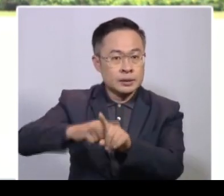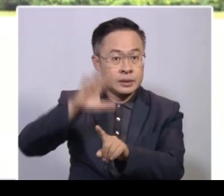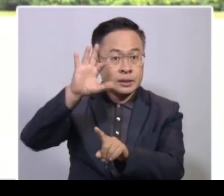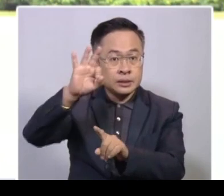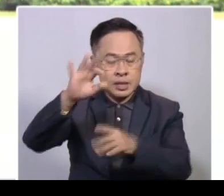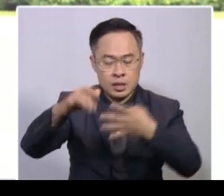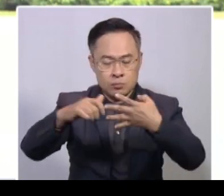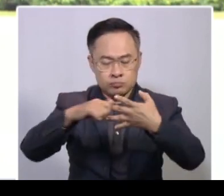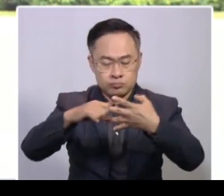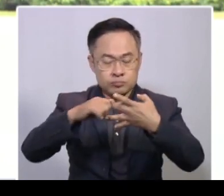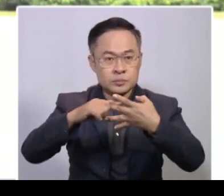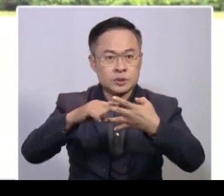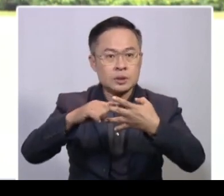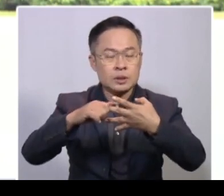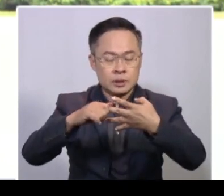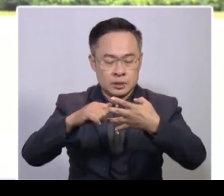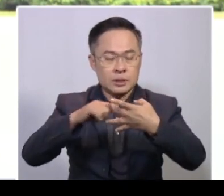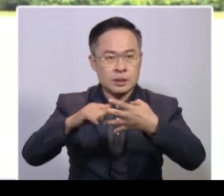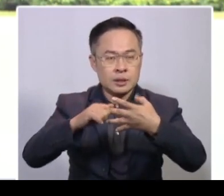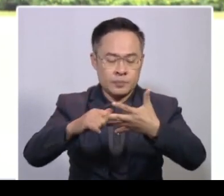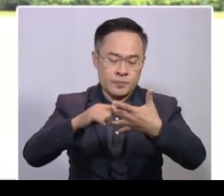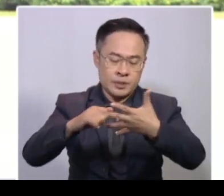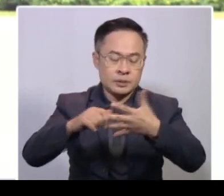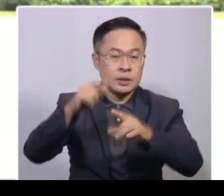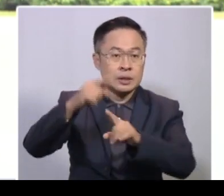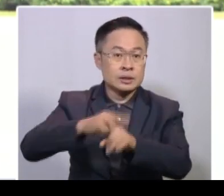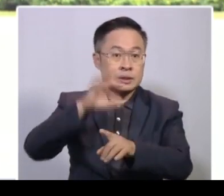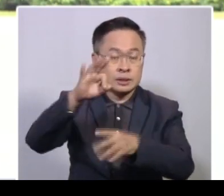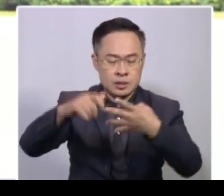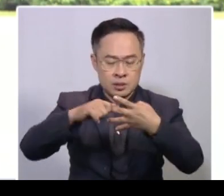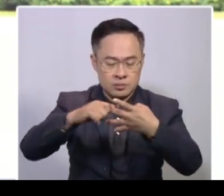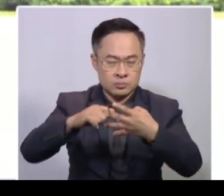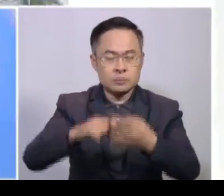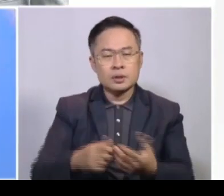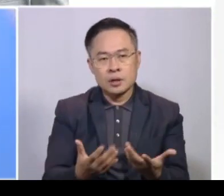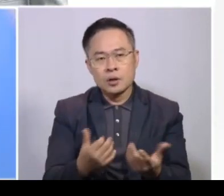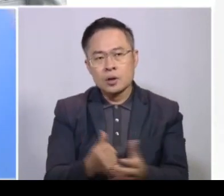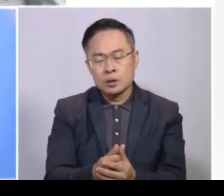นนะครับเนื่องจากว่าต้องรอขั้นตอนการถวายสัตย์ปฏิญาณตนรวมทั้งการแถลงนโยบายก่อนครับ